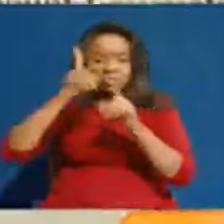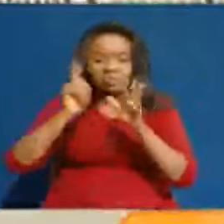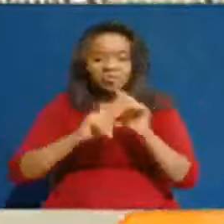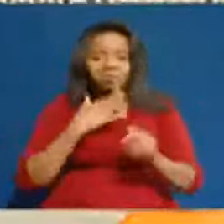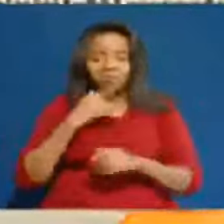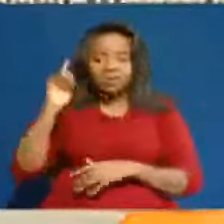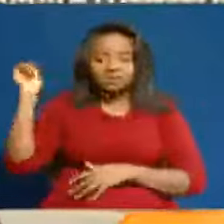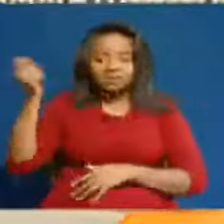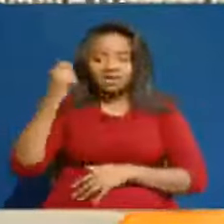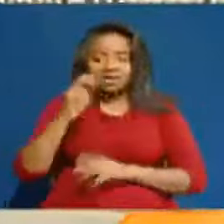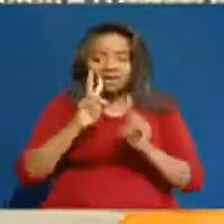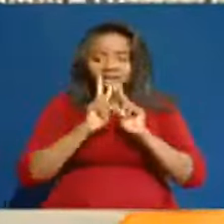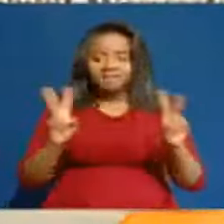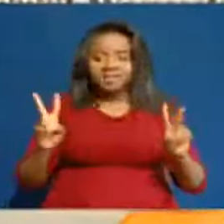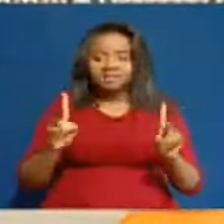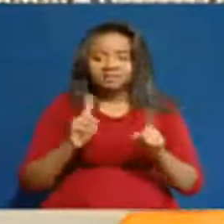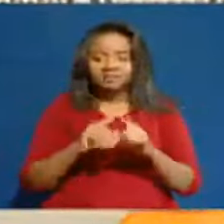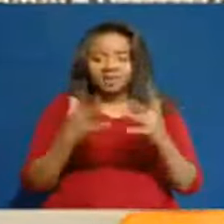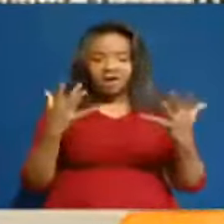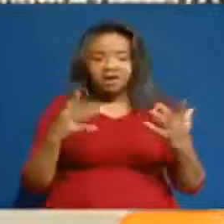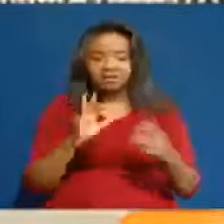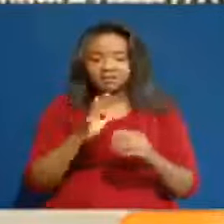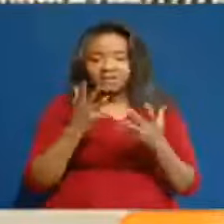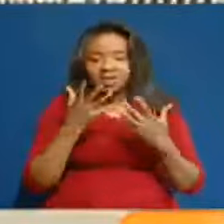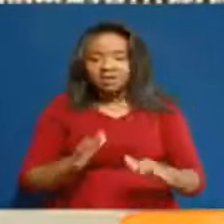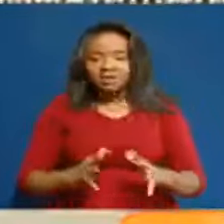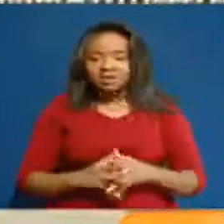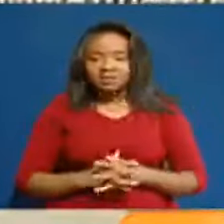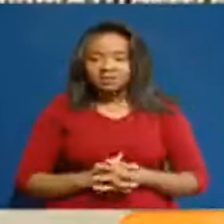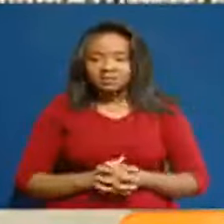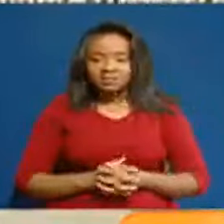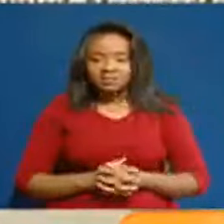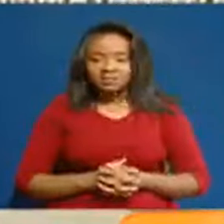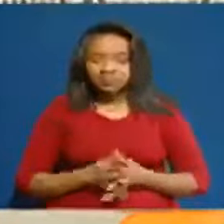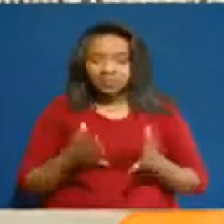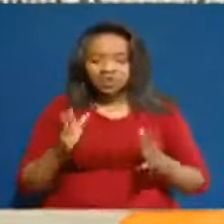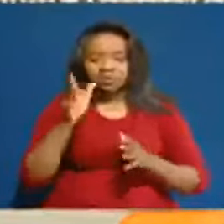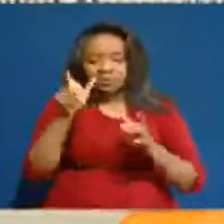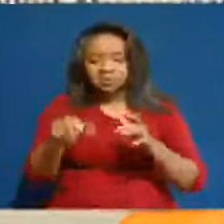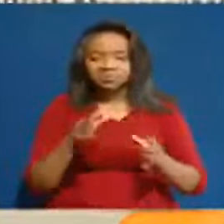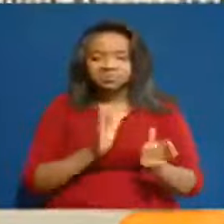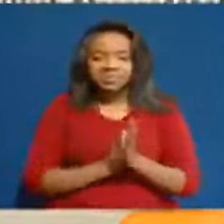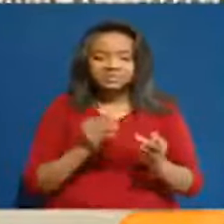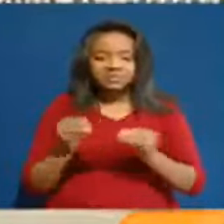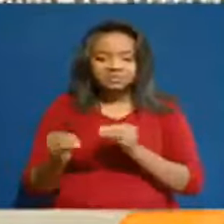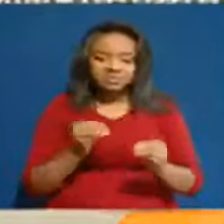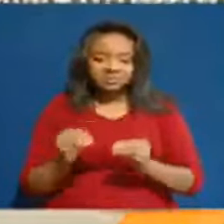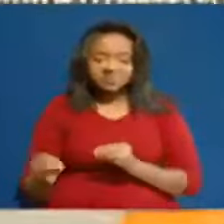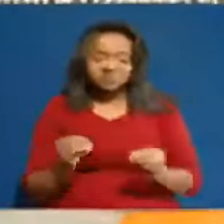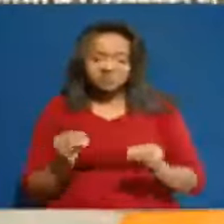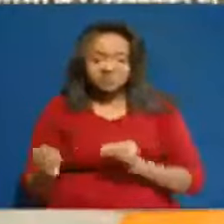kusalia salama, ila akapoteza mikono yake. Sasa atakuwa mlemavu maisha yake yote, huku